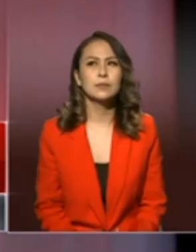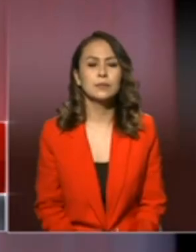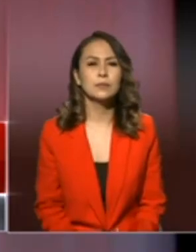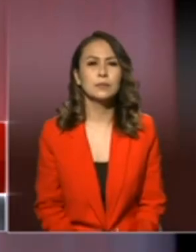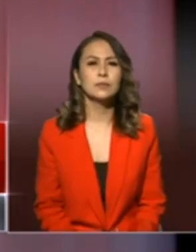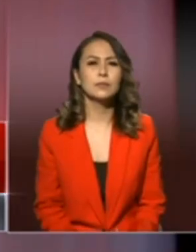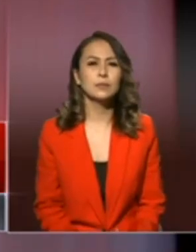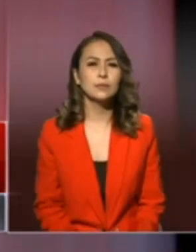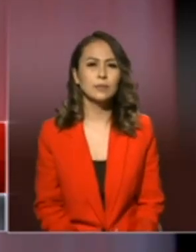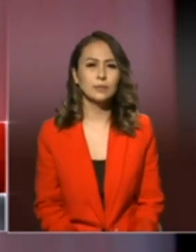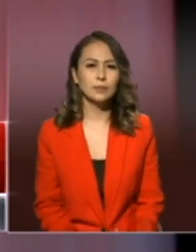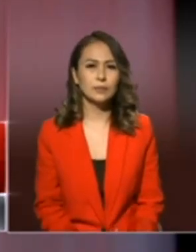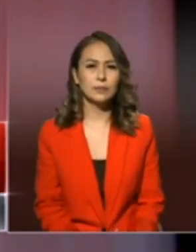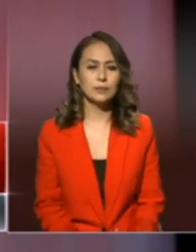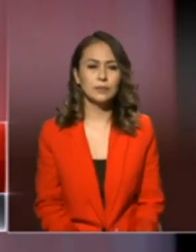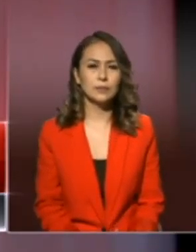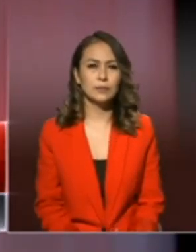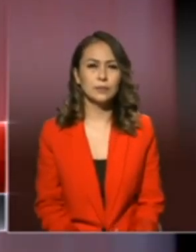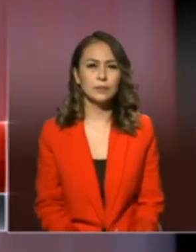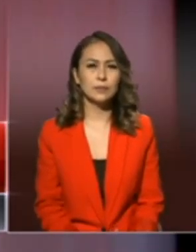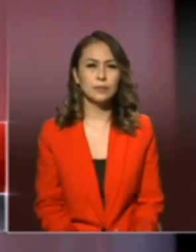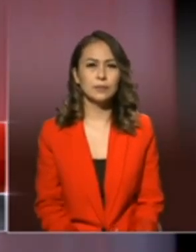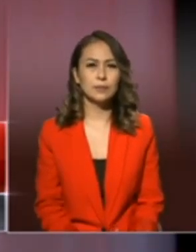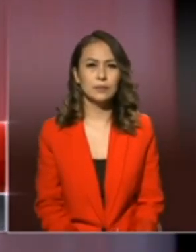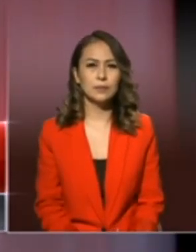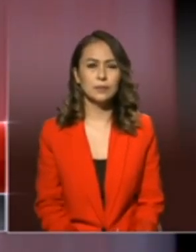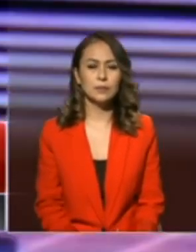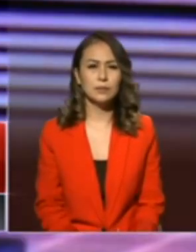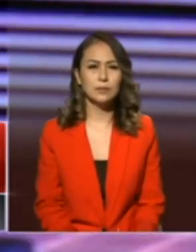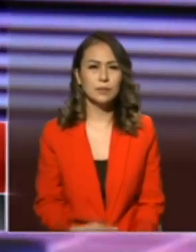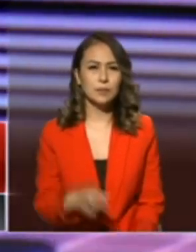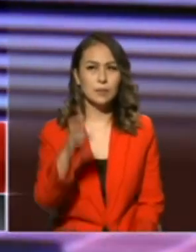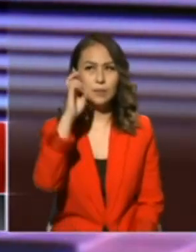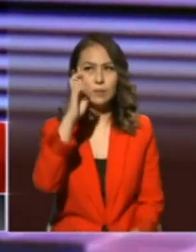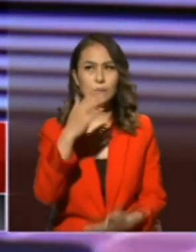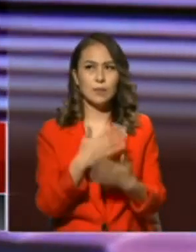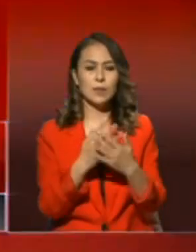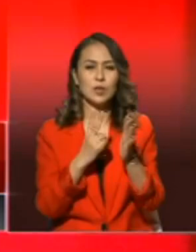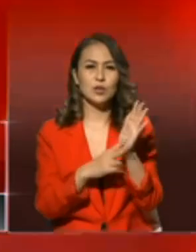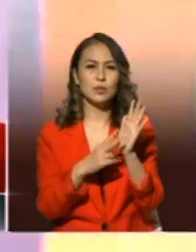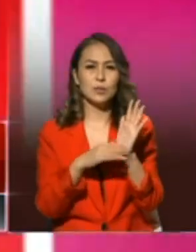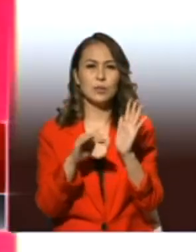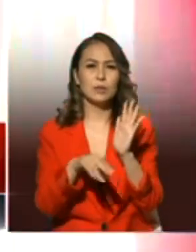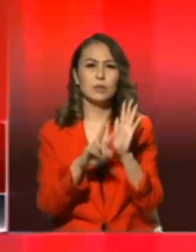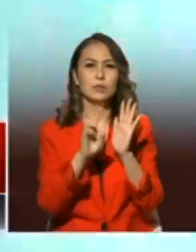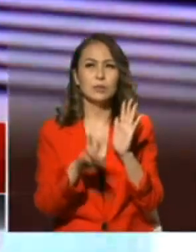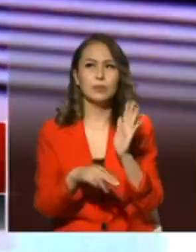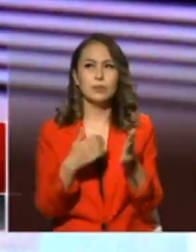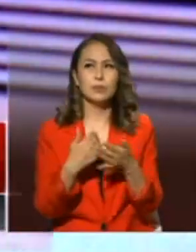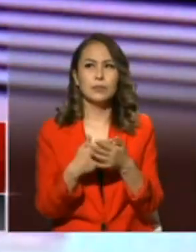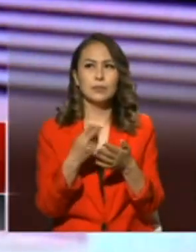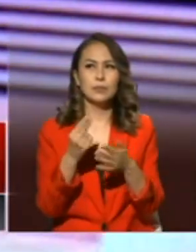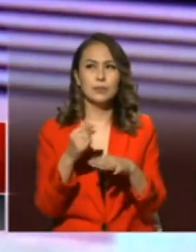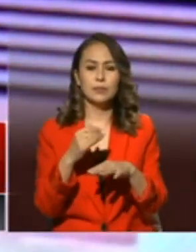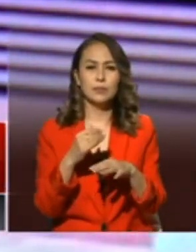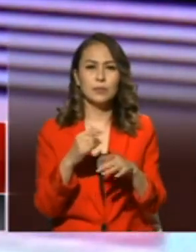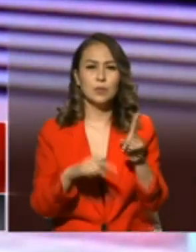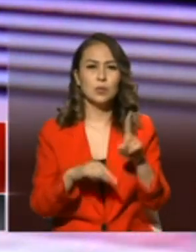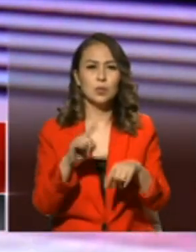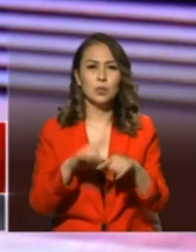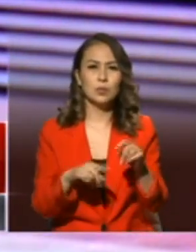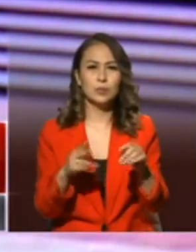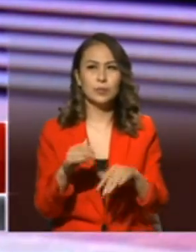бір қараңыз, мемлекет қалайды. Маған Сәуле ханым жаңағы 70 мың долларын салды, бір бөлшегі оның туысқандарына